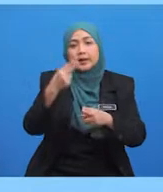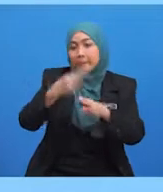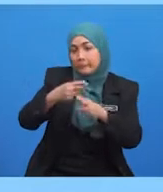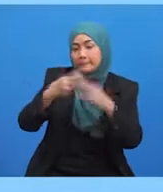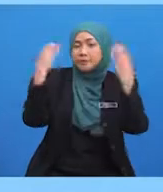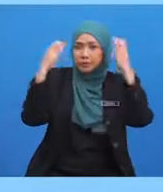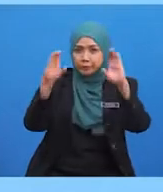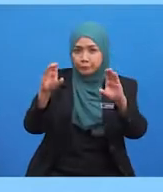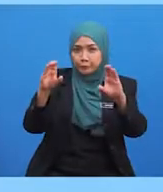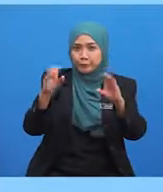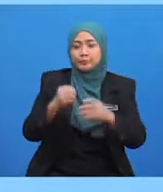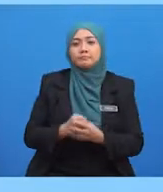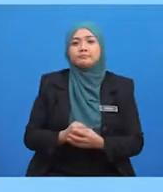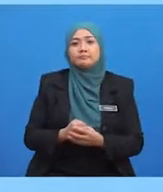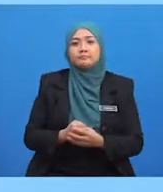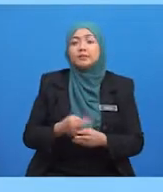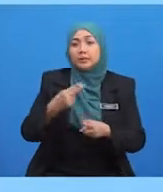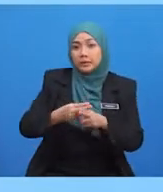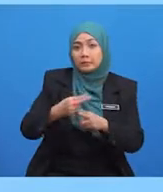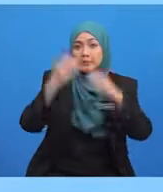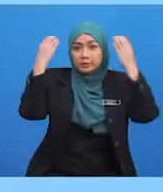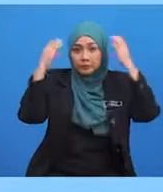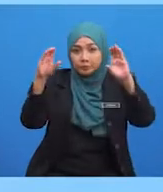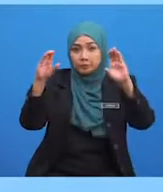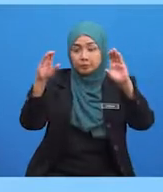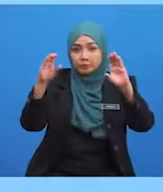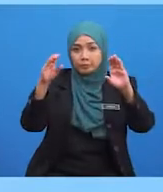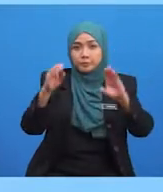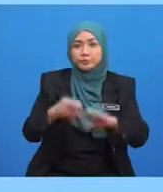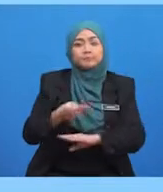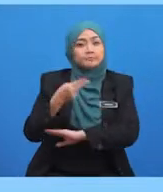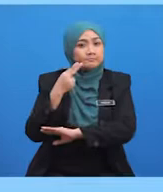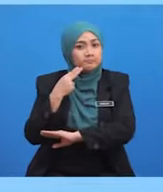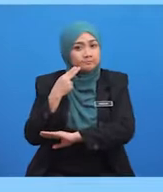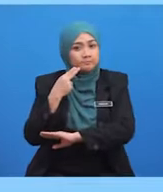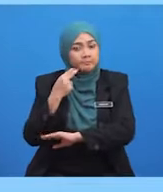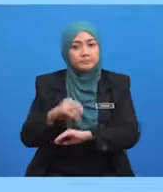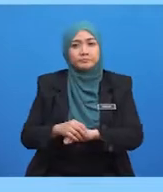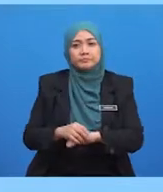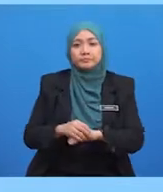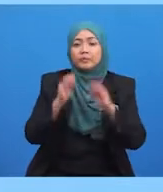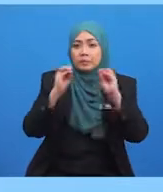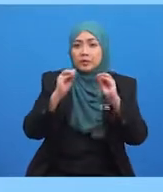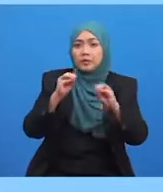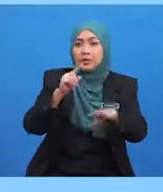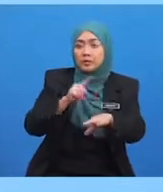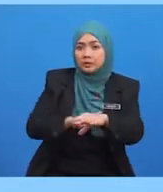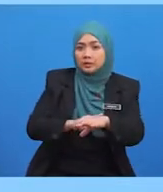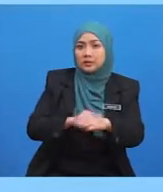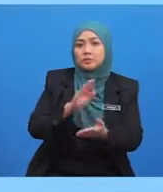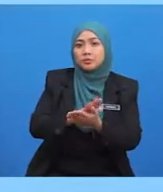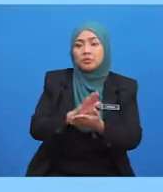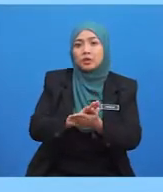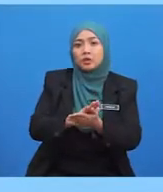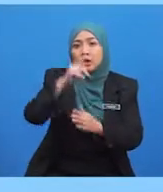Cikgu Haslina binti Hamzah. Cikgu mengajar di Sekolah Kebangsaan Putrajaya Presin 81. Murid-murid boleh